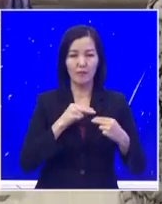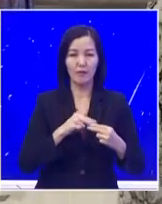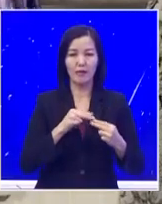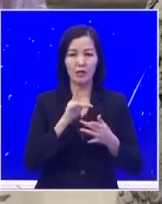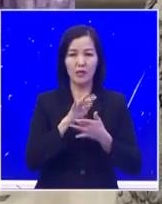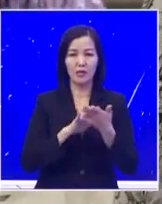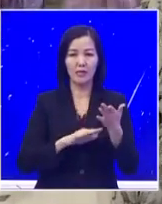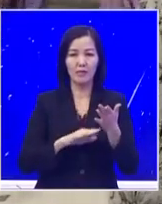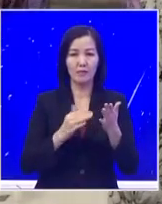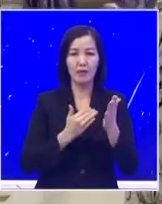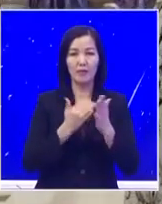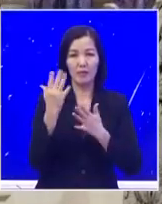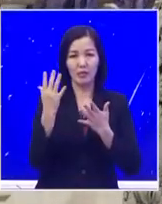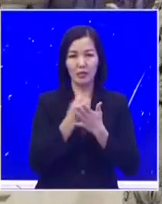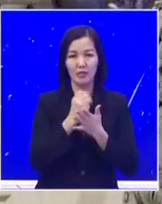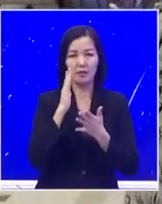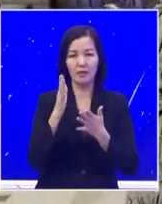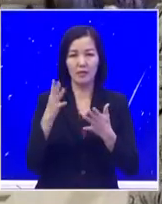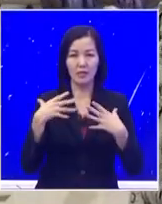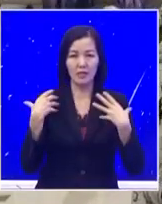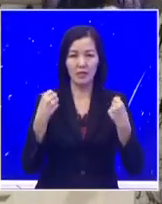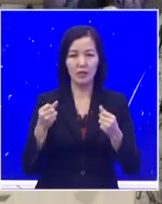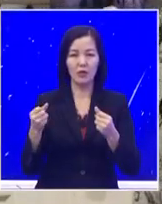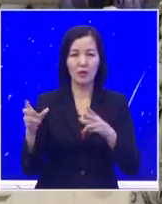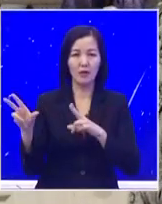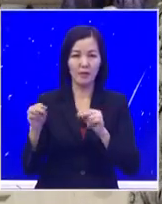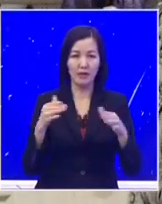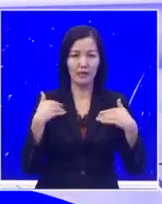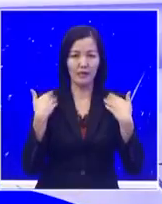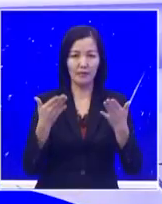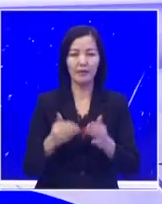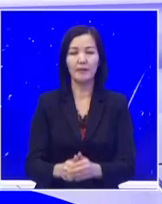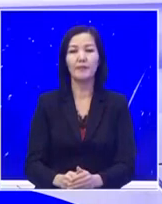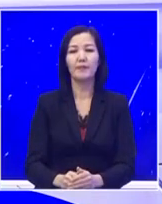осы биіктен көріне берсін. Денсаулық, амандық тілеймін.